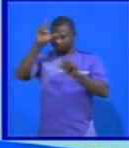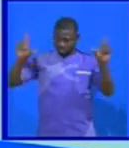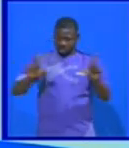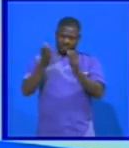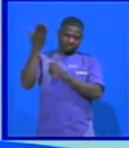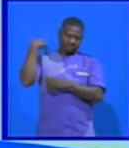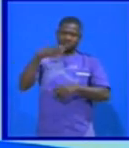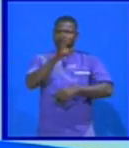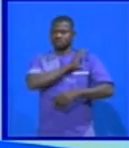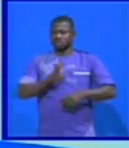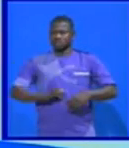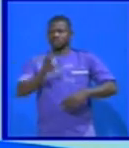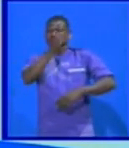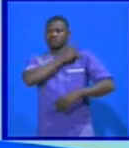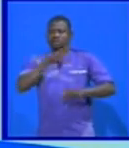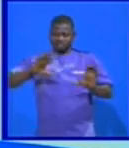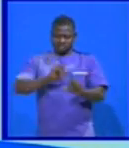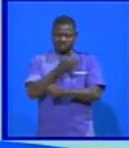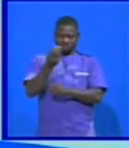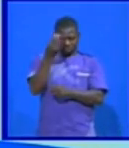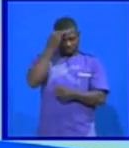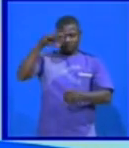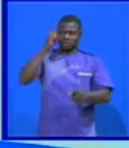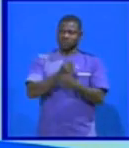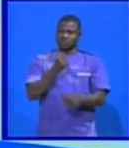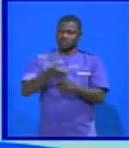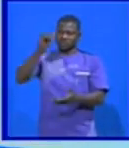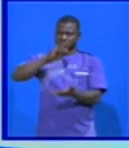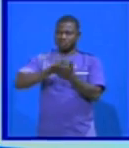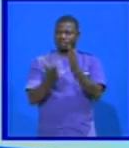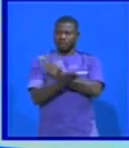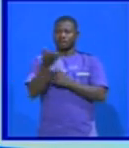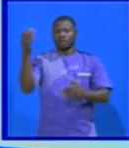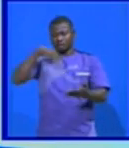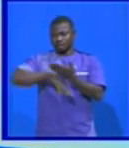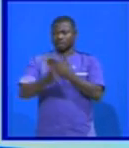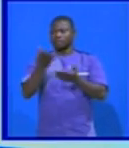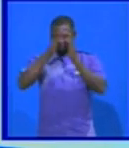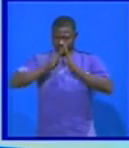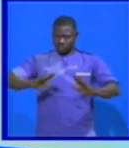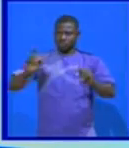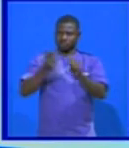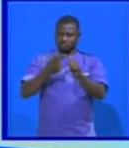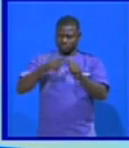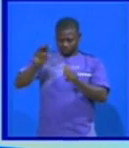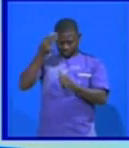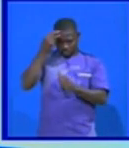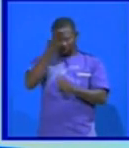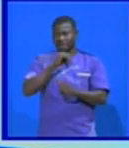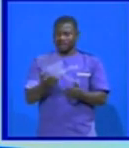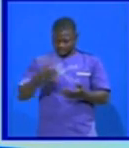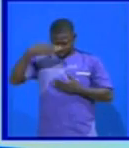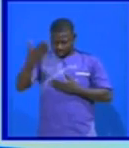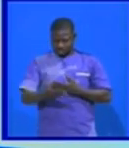Christophe-Marie-Joseph Dabiré prend officiellement fonction ce matin à la primature. Le nouveau Premier ministre est accueilli par